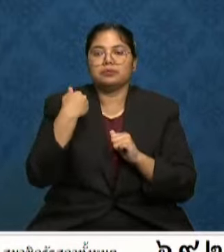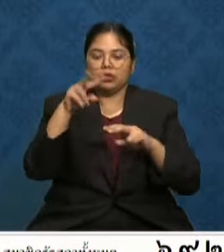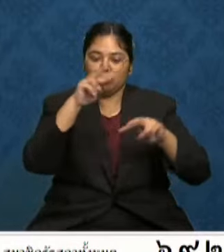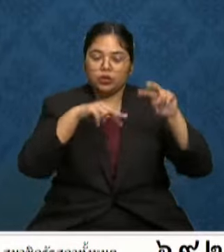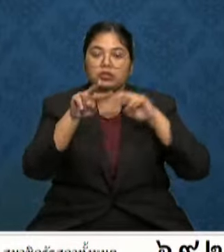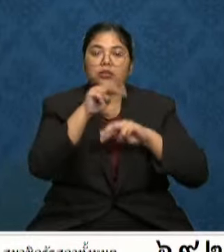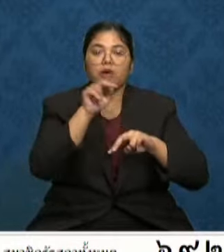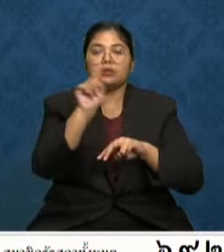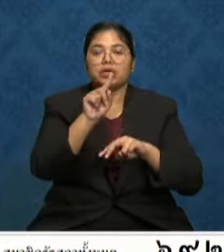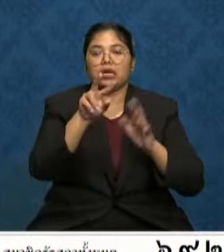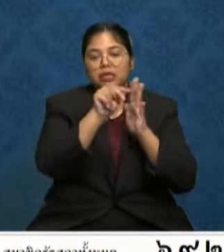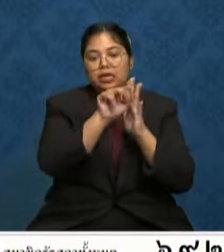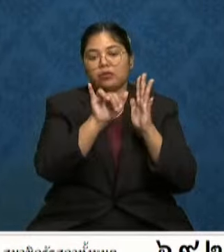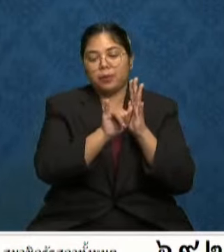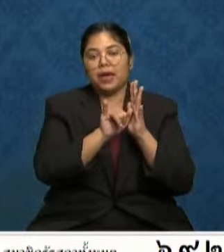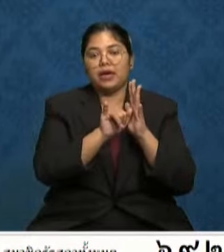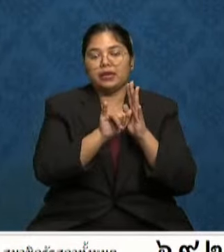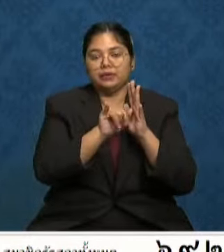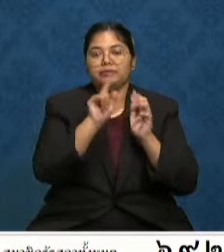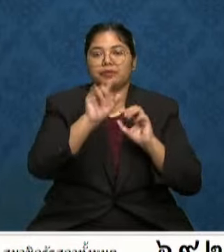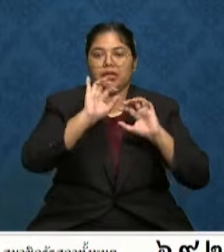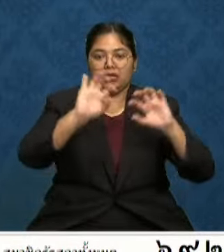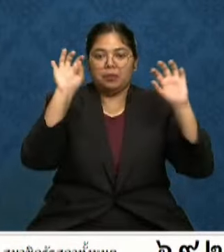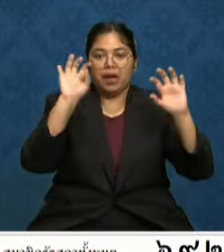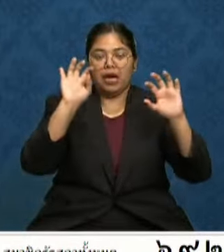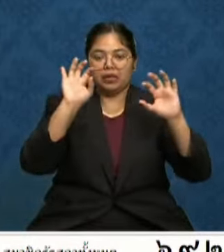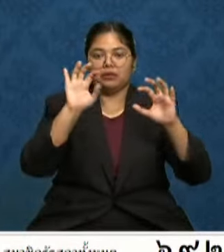่าน Yobi ที่รัฐบาจะถiley sytu